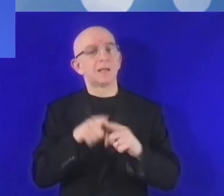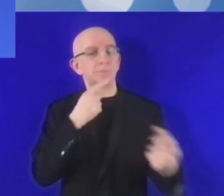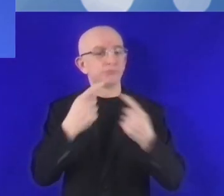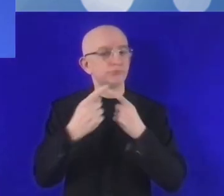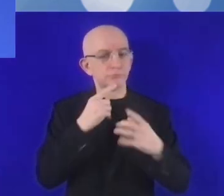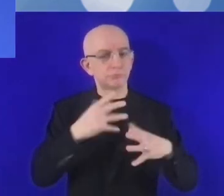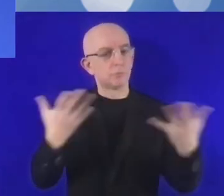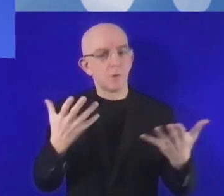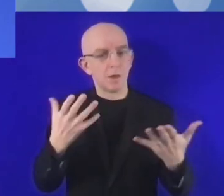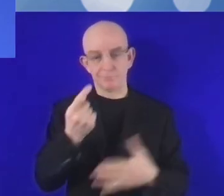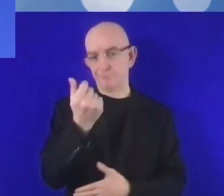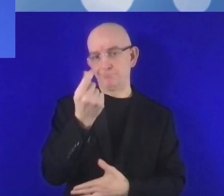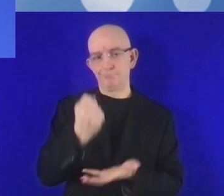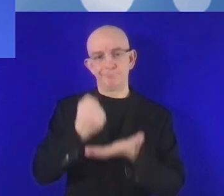как